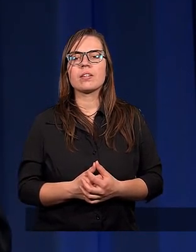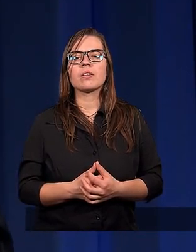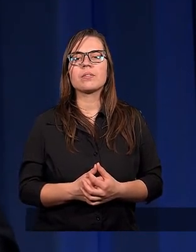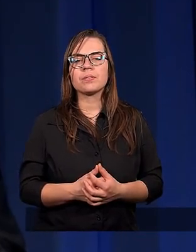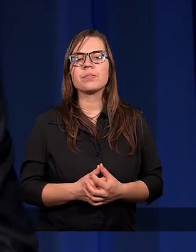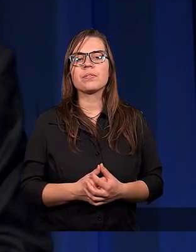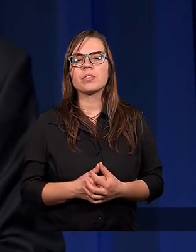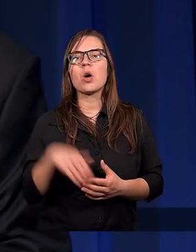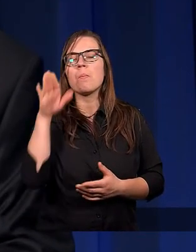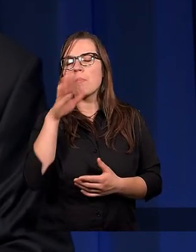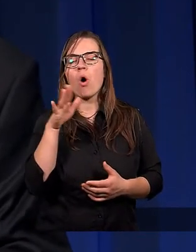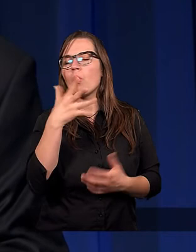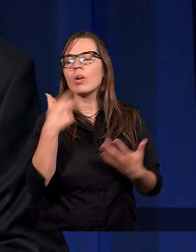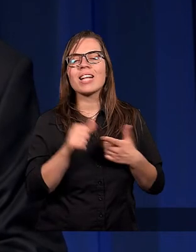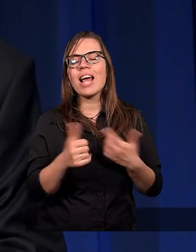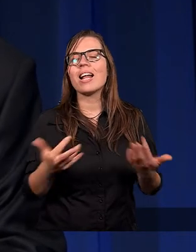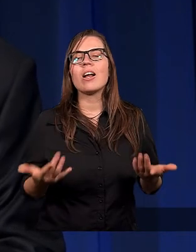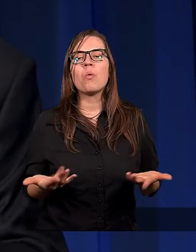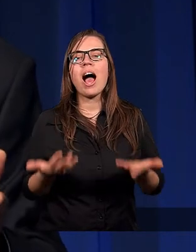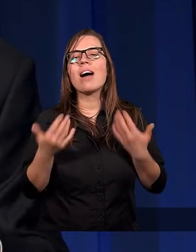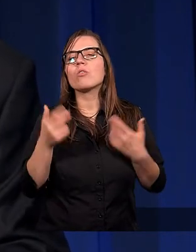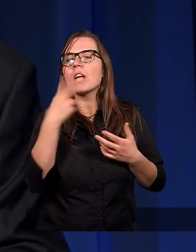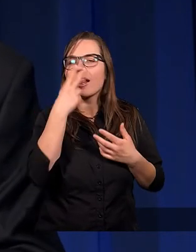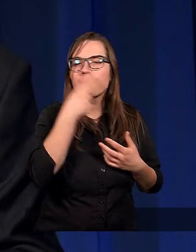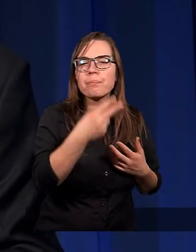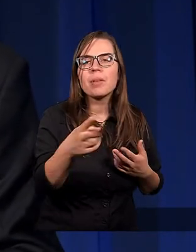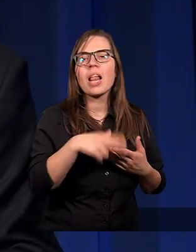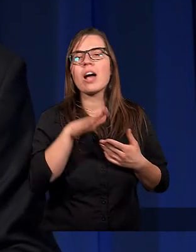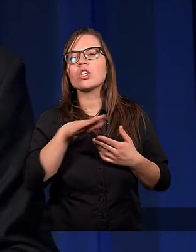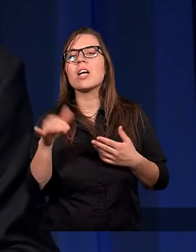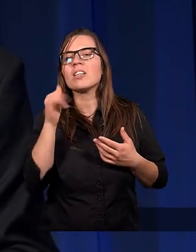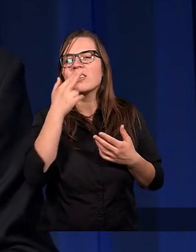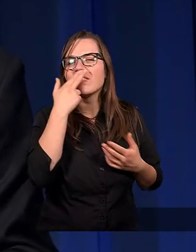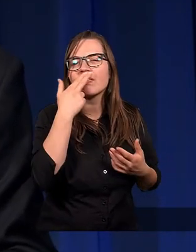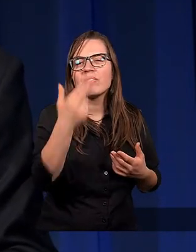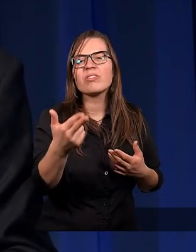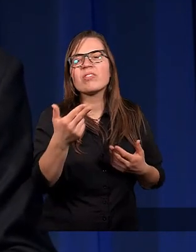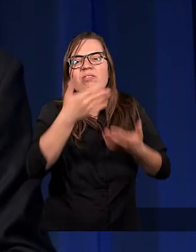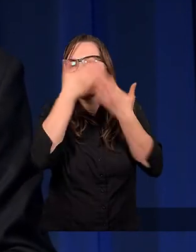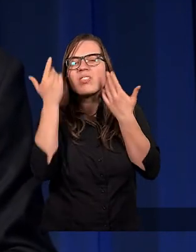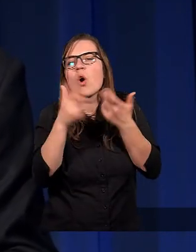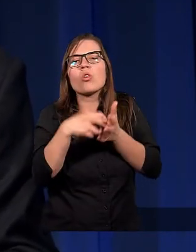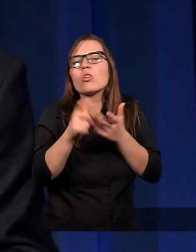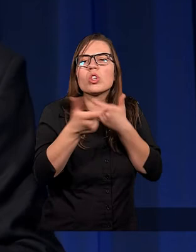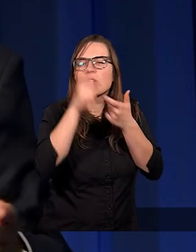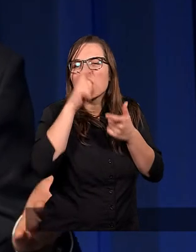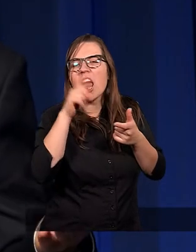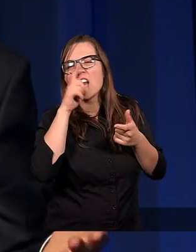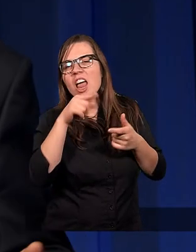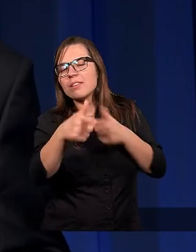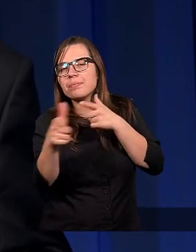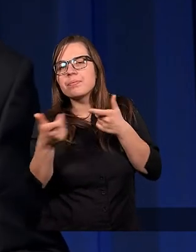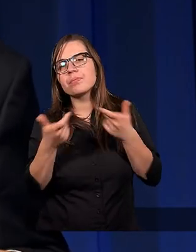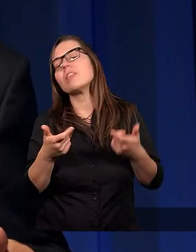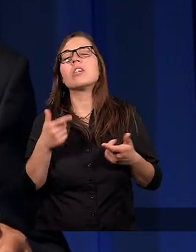No Bogu nie jest lekko, kiedy patrzy na swoje dzieci i widzi, że tak naprawdę nie wiedzą, o co chodzi. To znaczy,